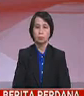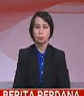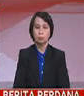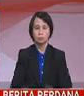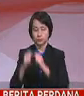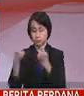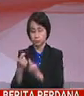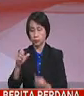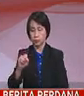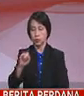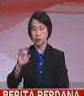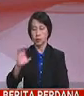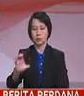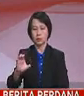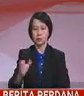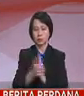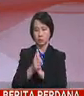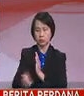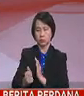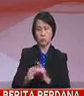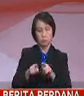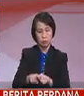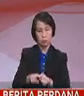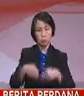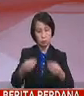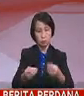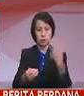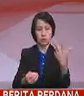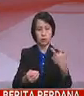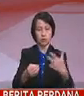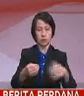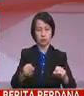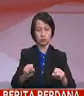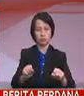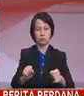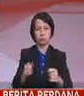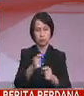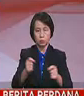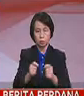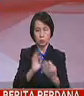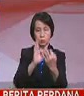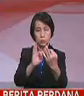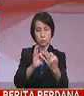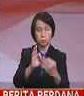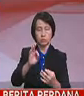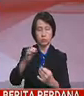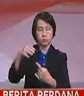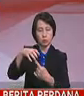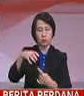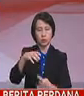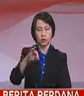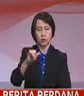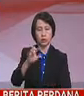Hai pasukan essay challenge casing kekal pertaruhkan tiga penumbuh tempatan bagi menghadapi kejuaraan FHM